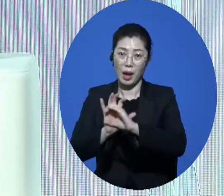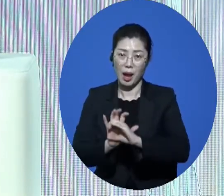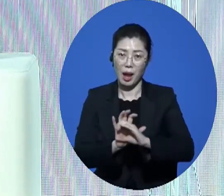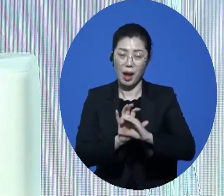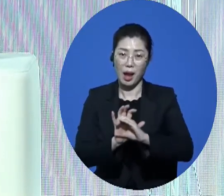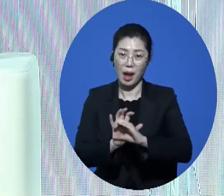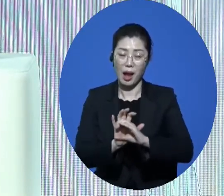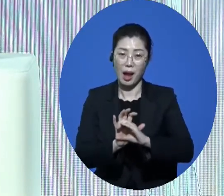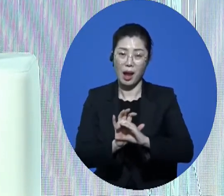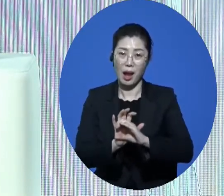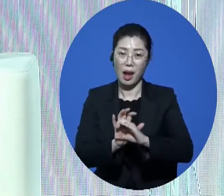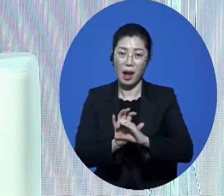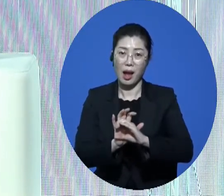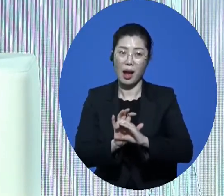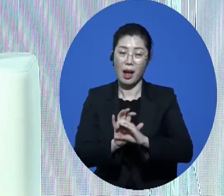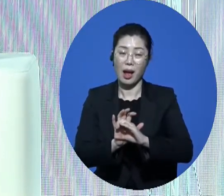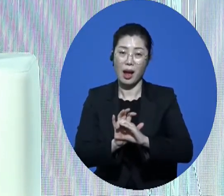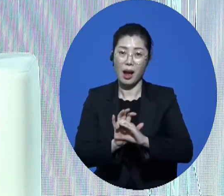코로나19